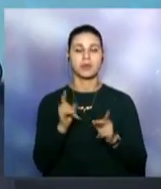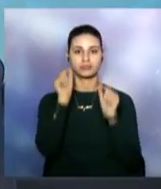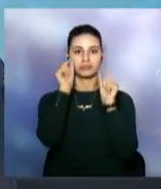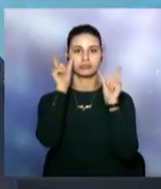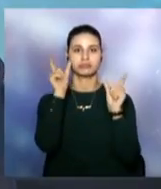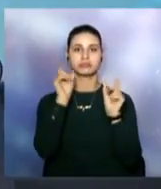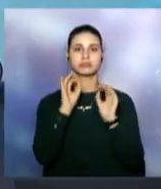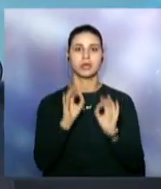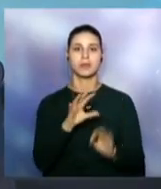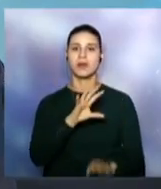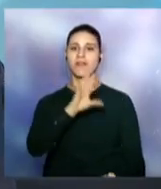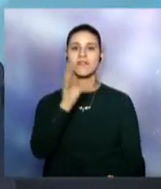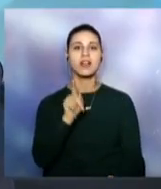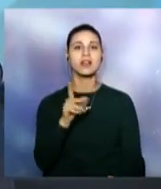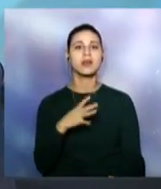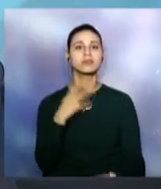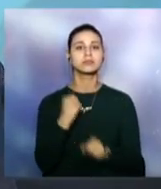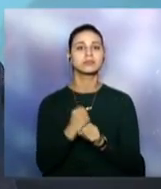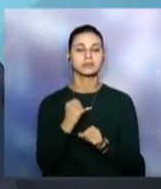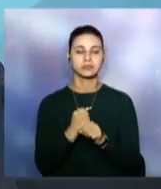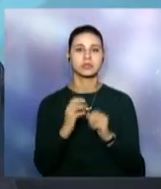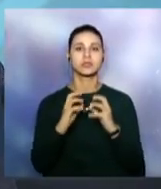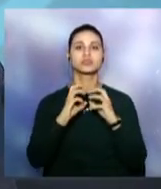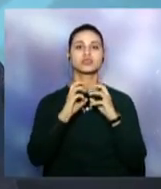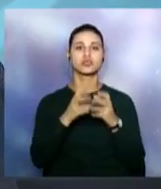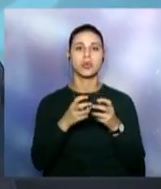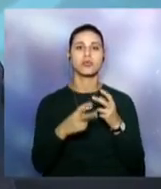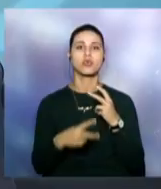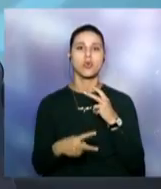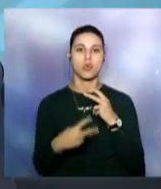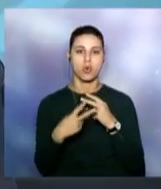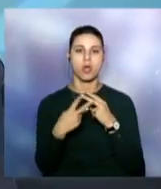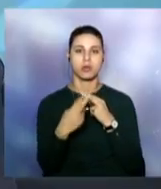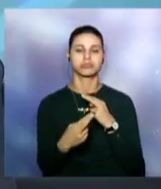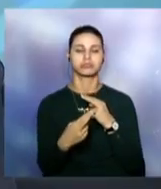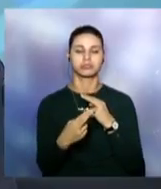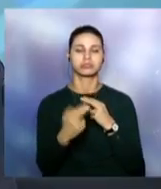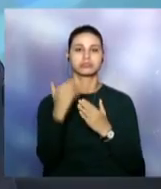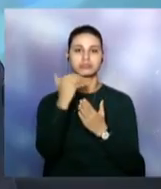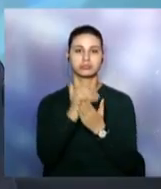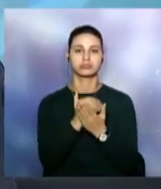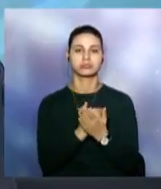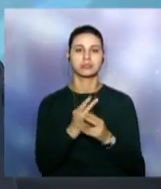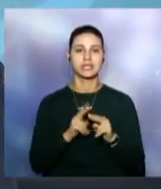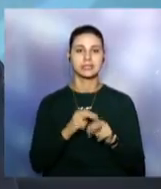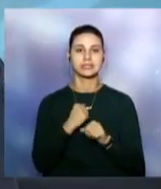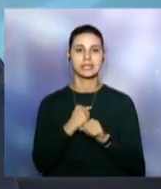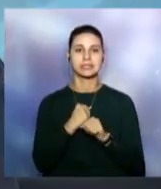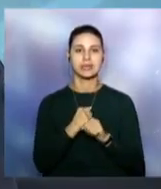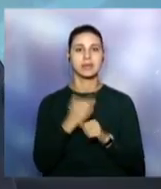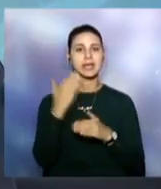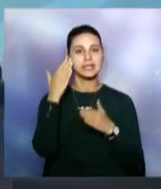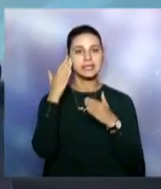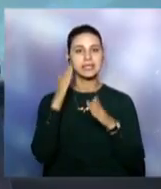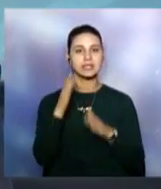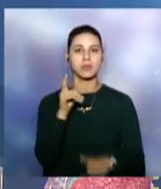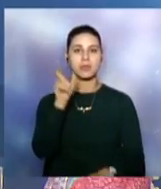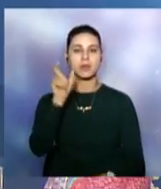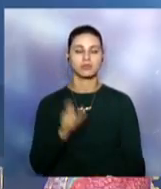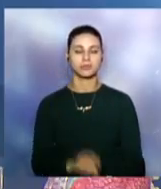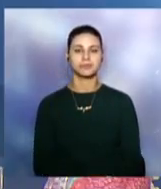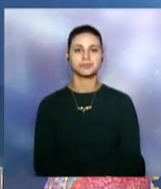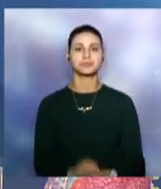იგვიძებს ასე რომ ყველა მანიპულაცია ეს როგორც არის მსოფლიო სტანდარტი და პროტოკოლი ეს ეთება დაძინების ქვეშ ქართულად